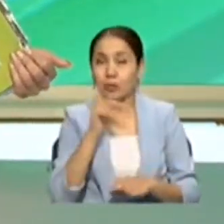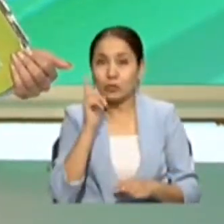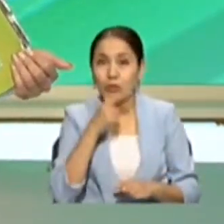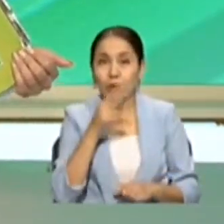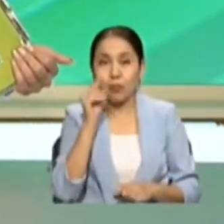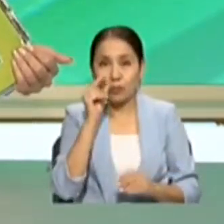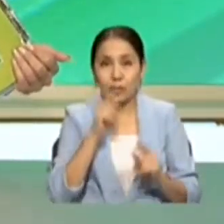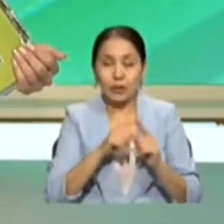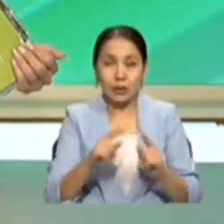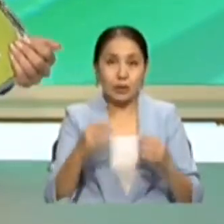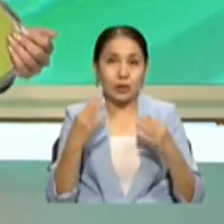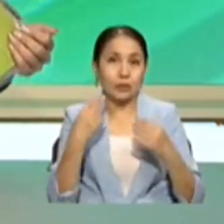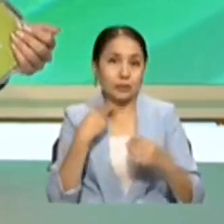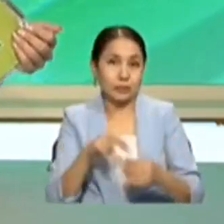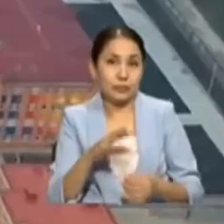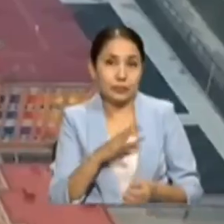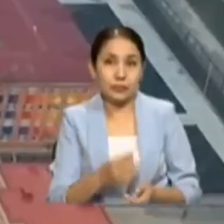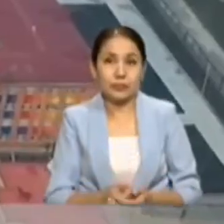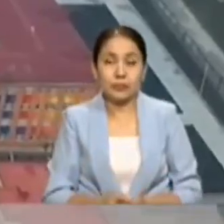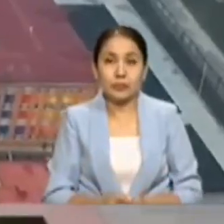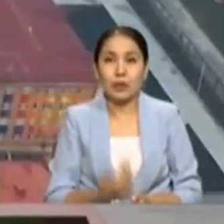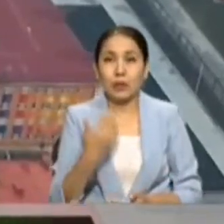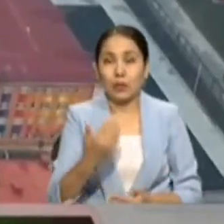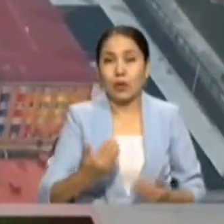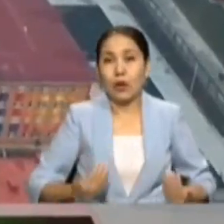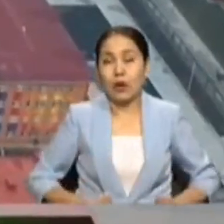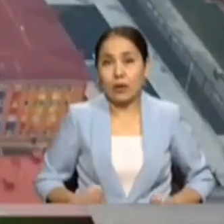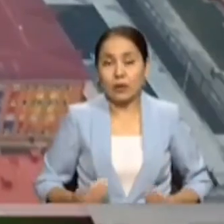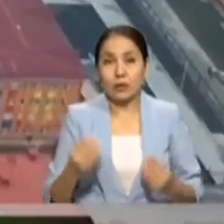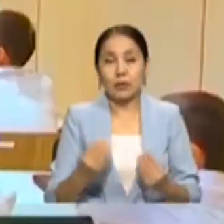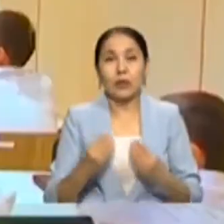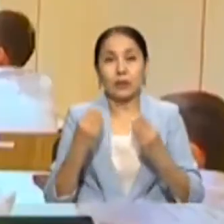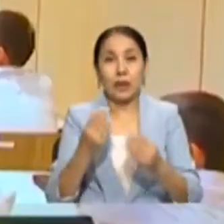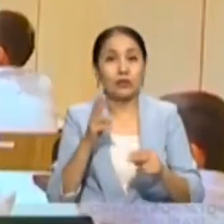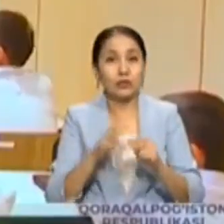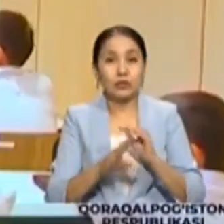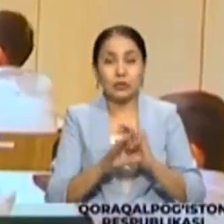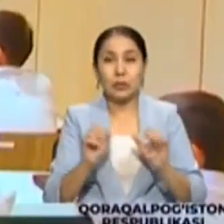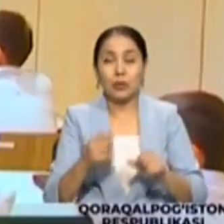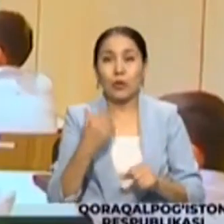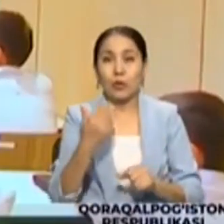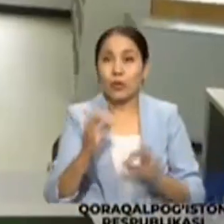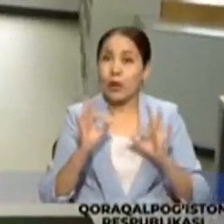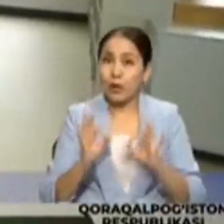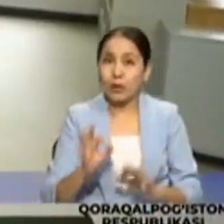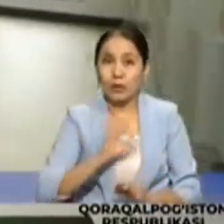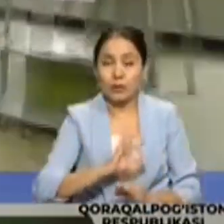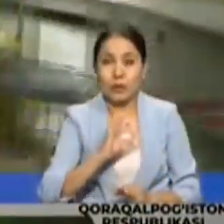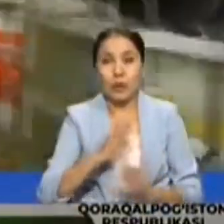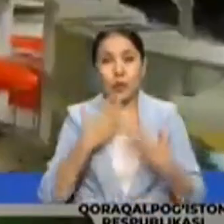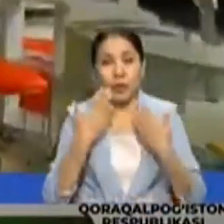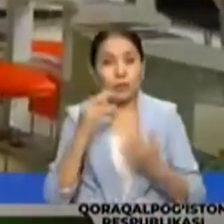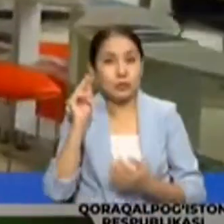muddatlarga ozodlikdan mahrum etildi. Bu hayot bizga berilgan cheksiz imkoniyatdir. Undan oqilona foydalanib